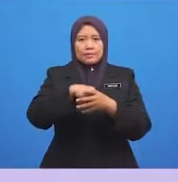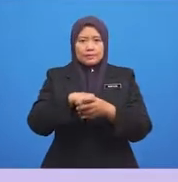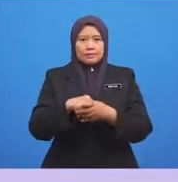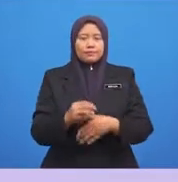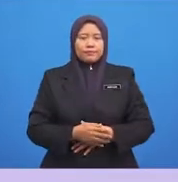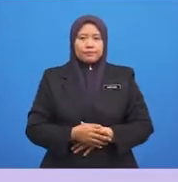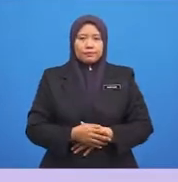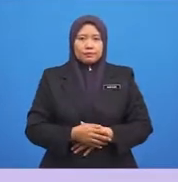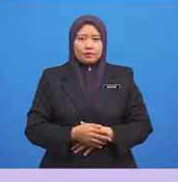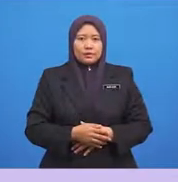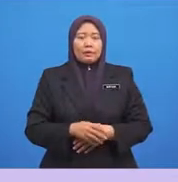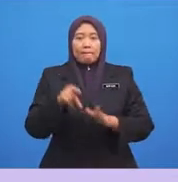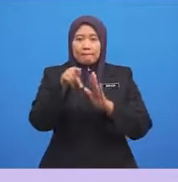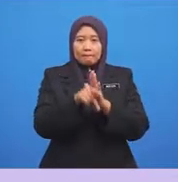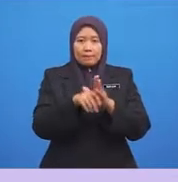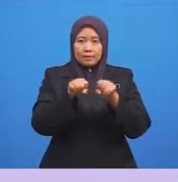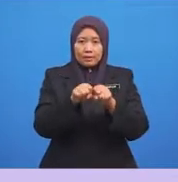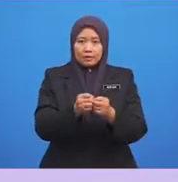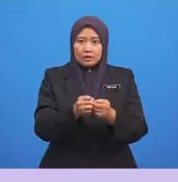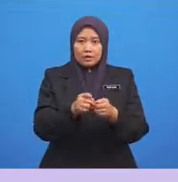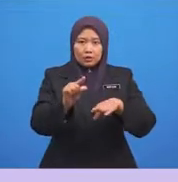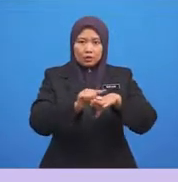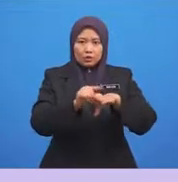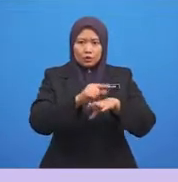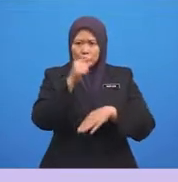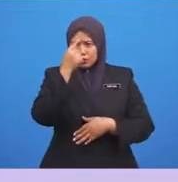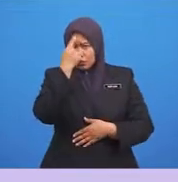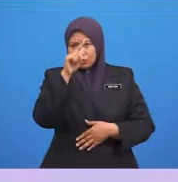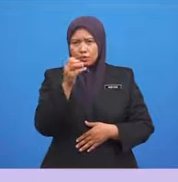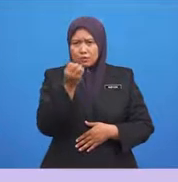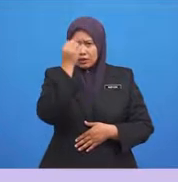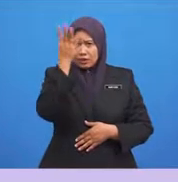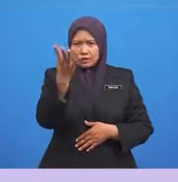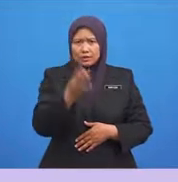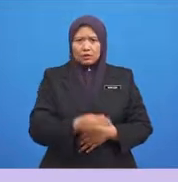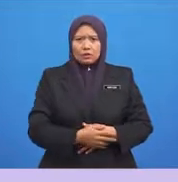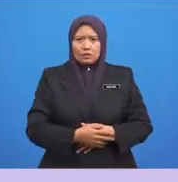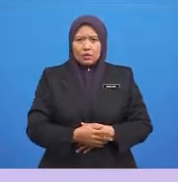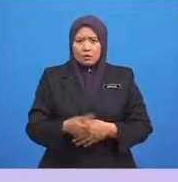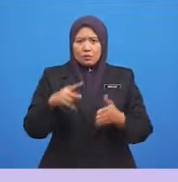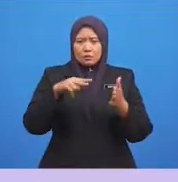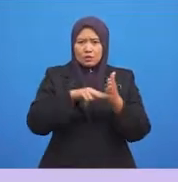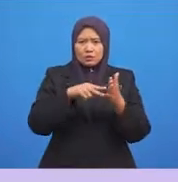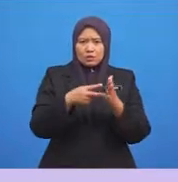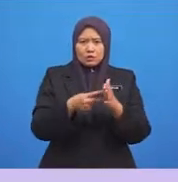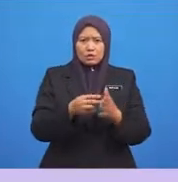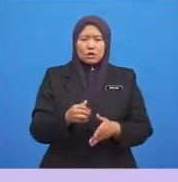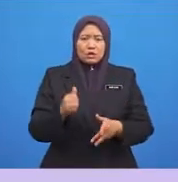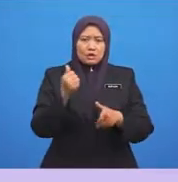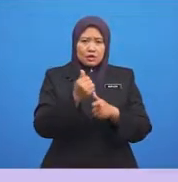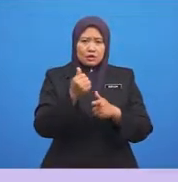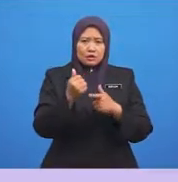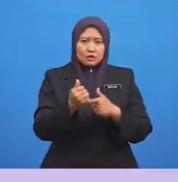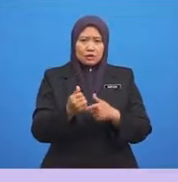Pepatah juga digunakan untuk menyatakan maksud ataupun